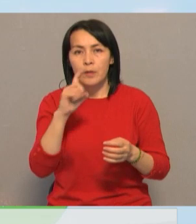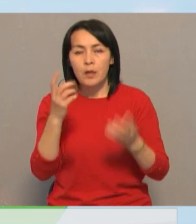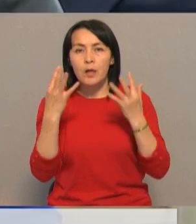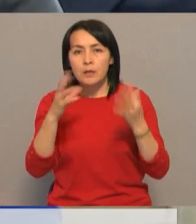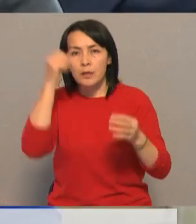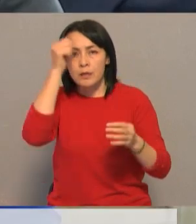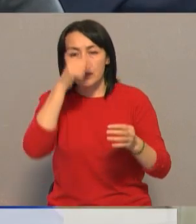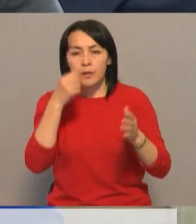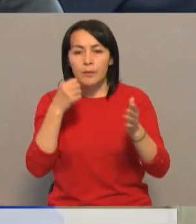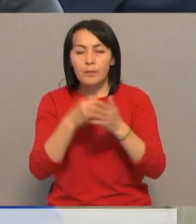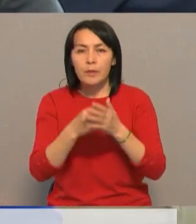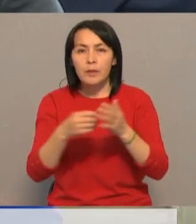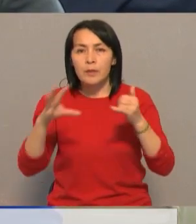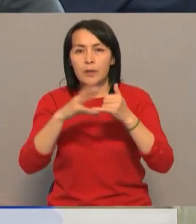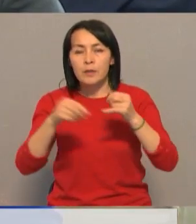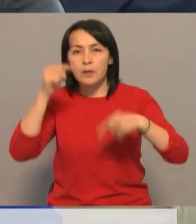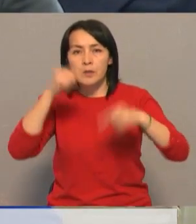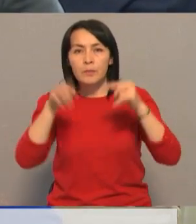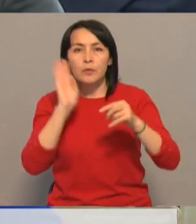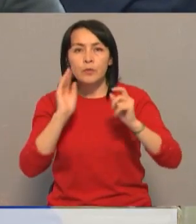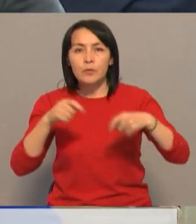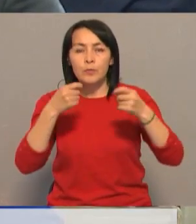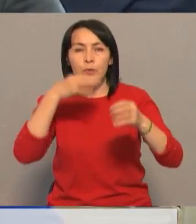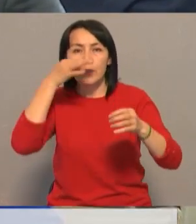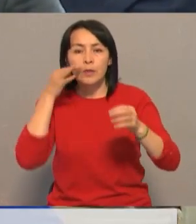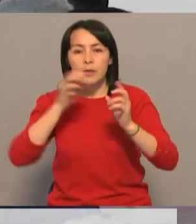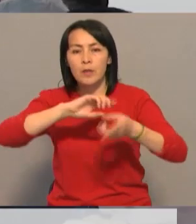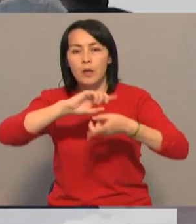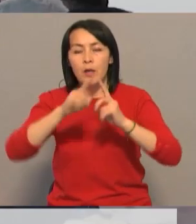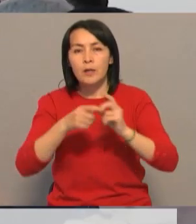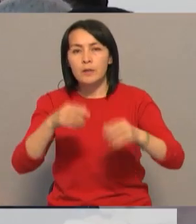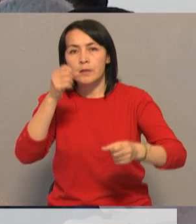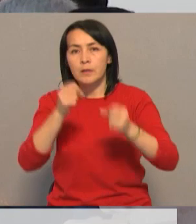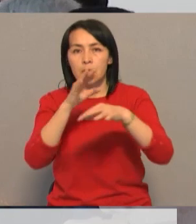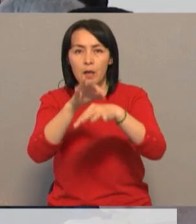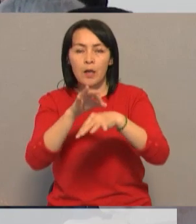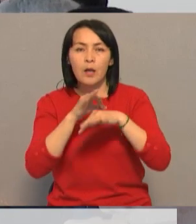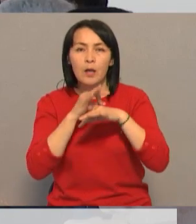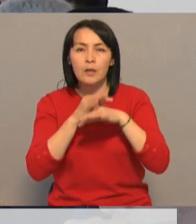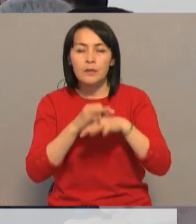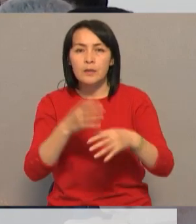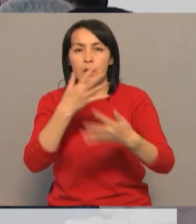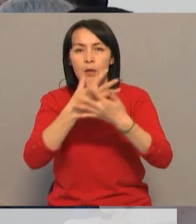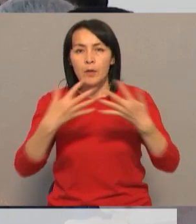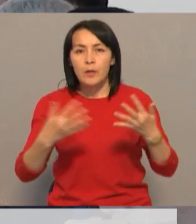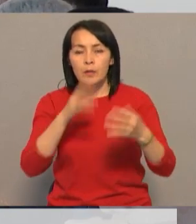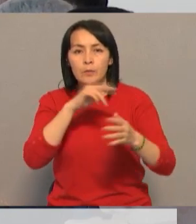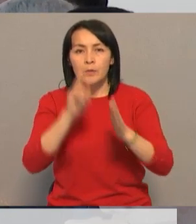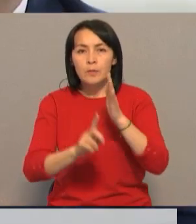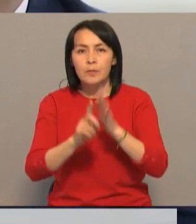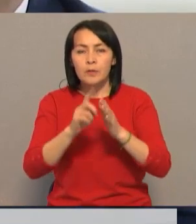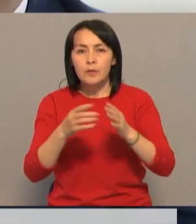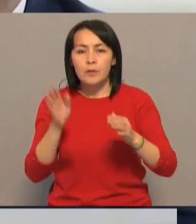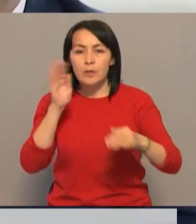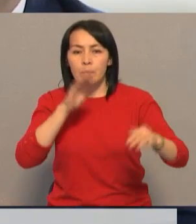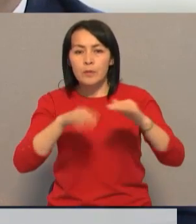бірнеше жылдан бері егістікті жаңбырлатып және тамшылатып суару әдісіне көшіп жатыр. Техниканы тасымалдаушылар қондырғыны іске қосу, бассейн